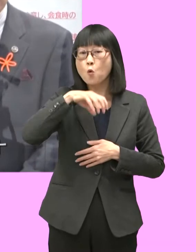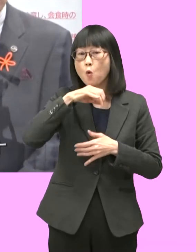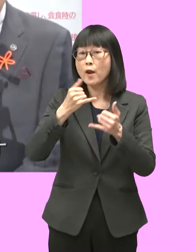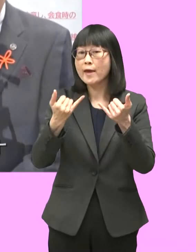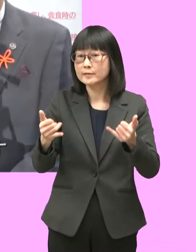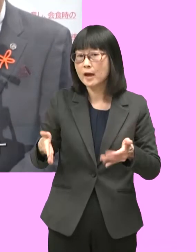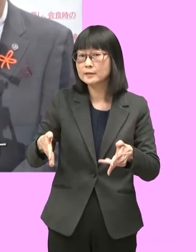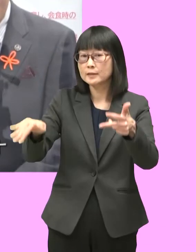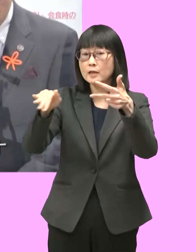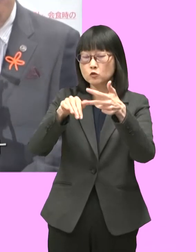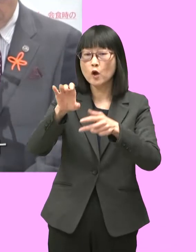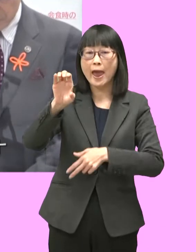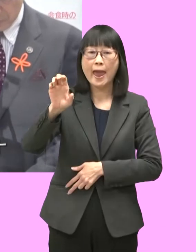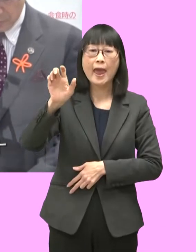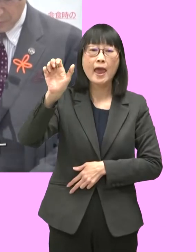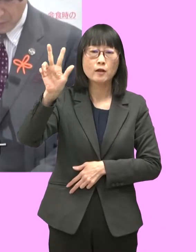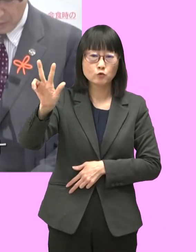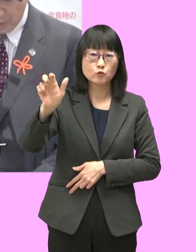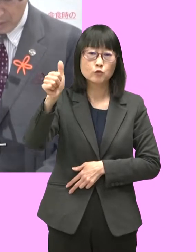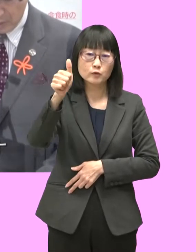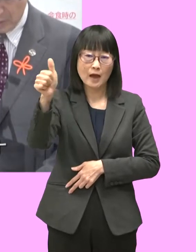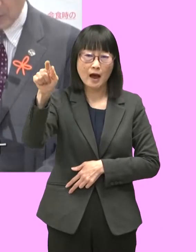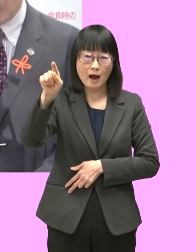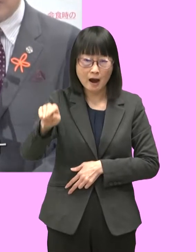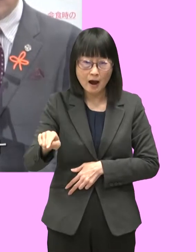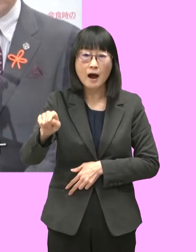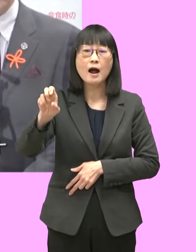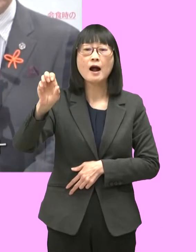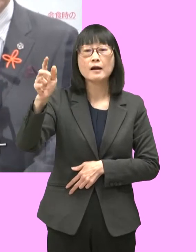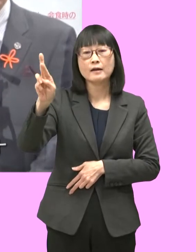日、接種の様子を、